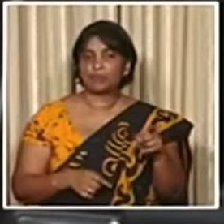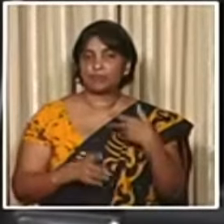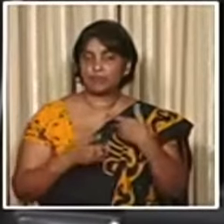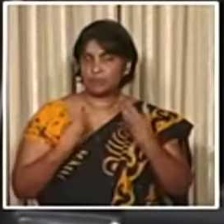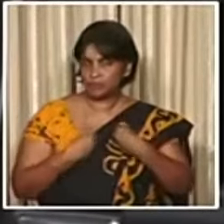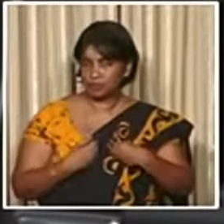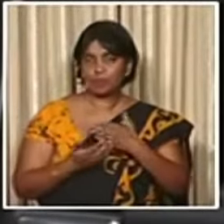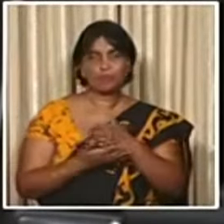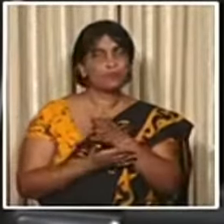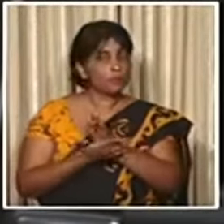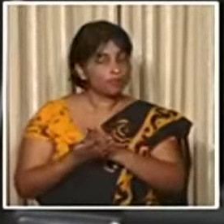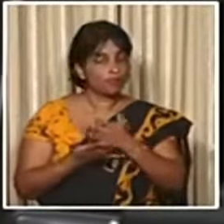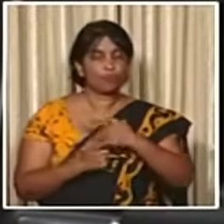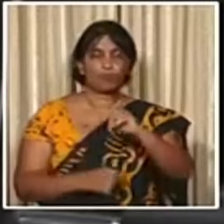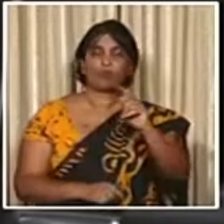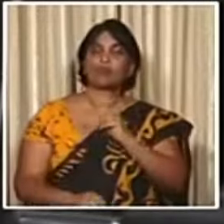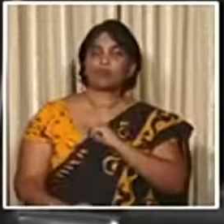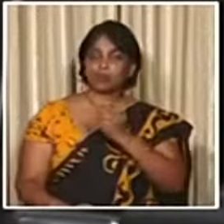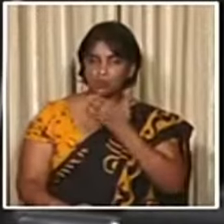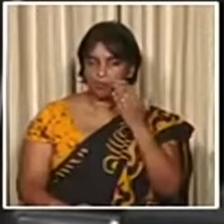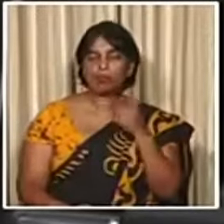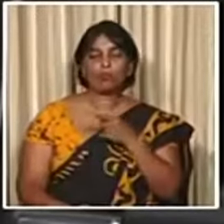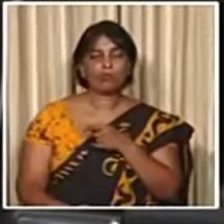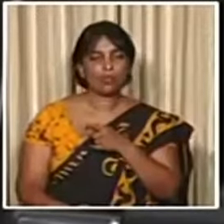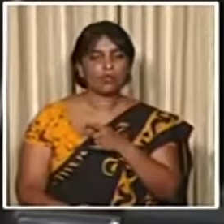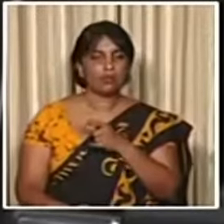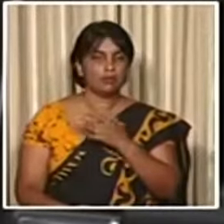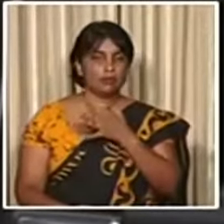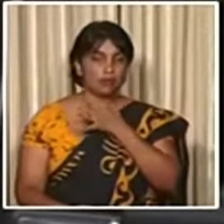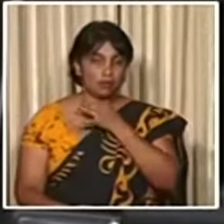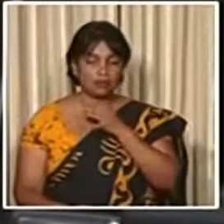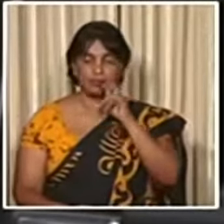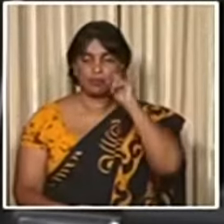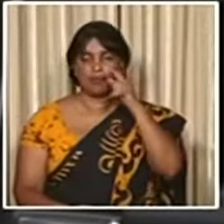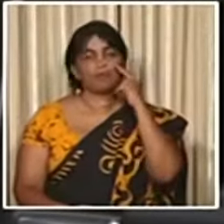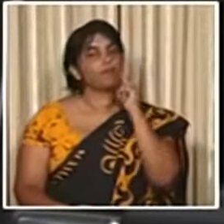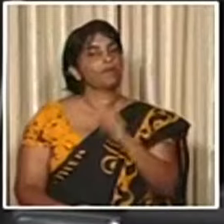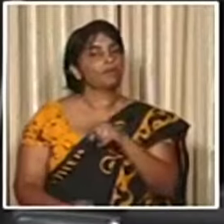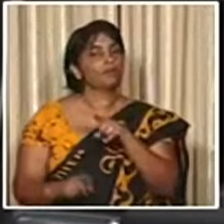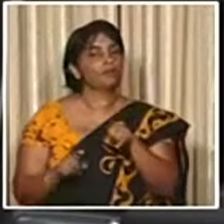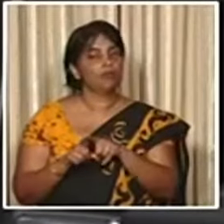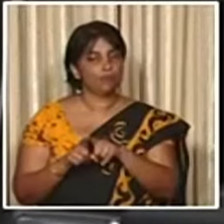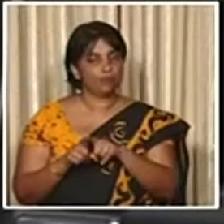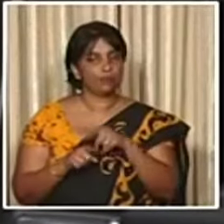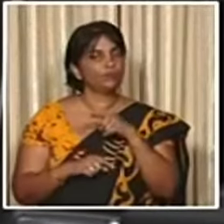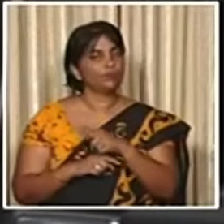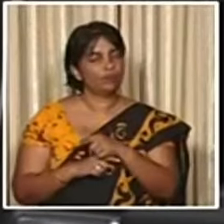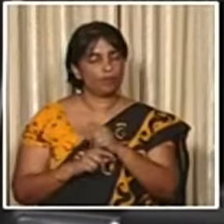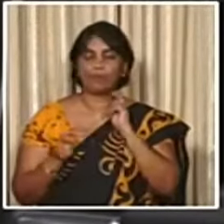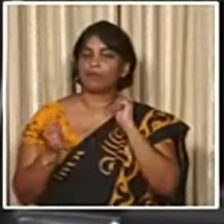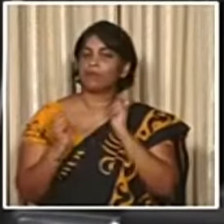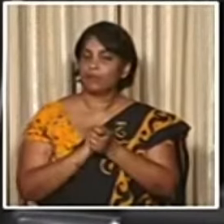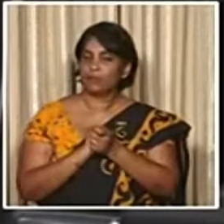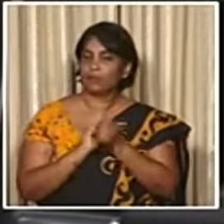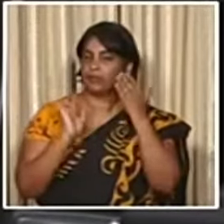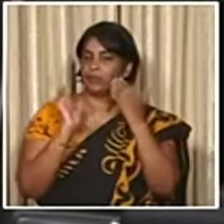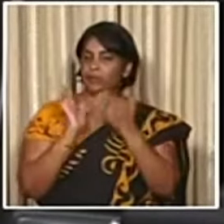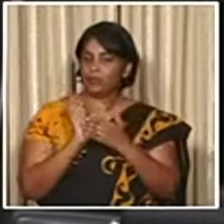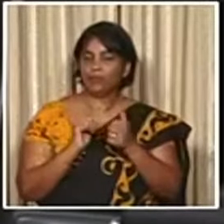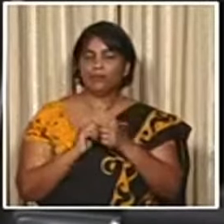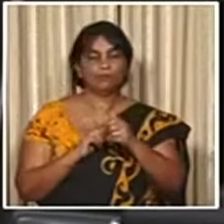ඔහුගේ අහිමි වුණු කොටසේ වන්දිය ලබා ගන්න පුළුවන් ඒ වංචාව කරපු පුජ්‍යලයන්ට විරුද්ධව. ඉතින් ඒ අනුව තමයි මේ සංශෝධන අපි